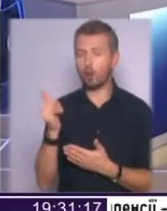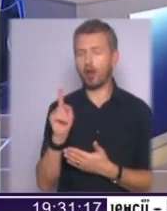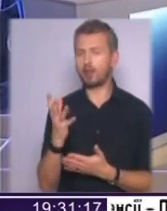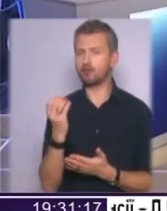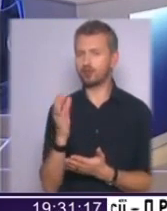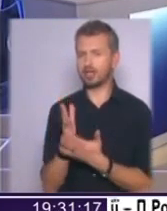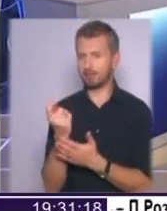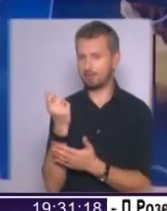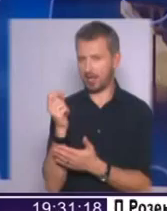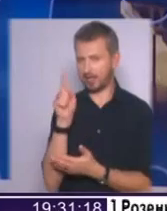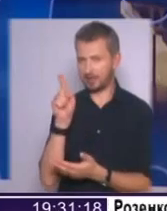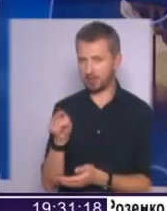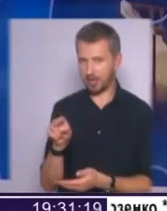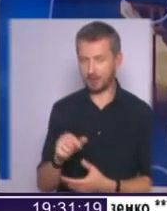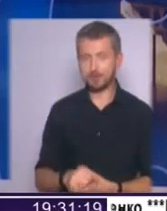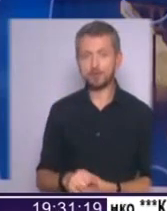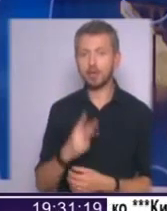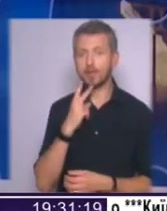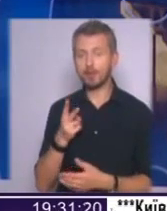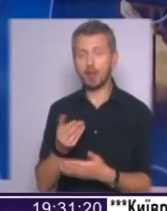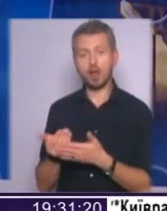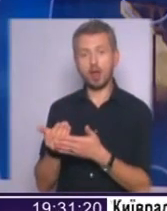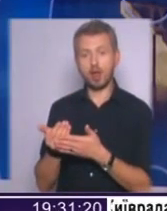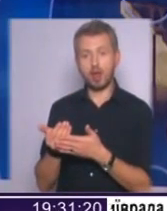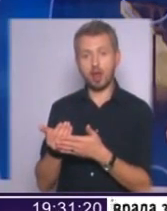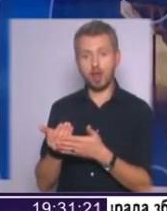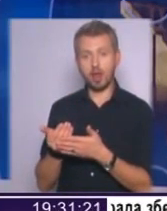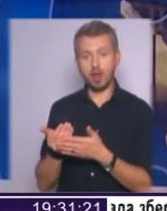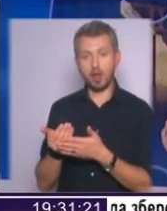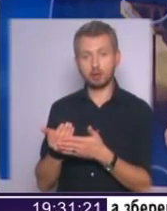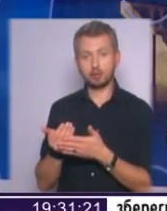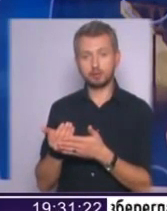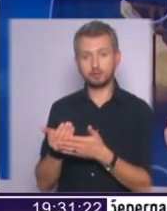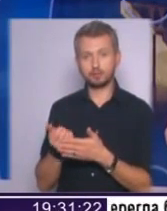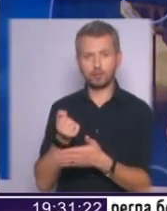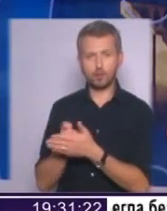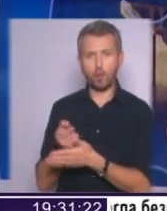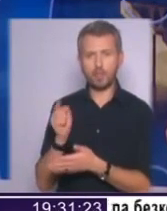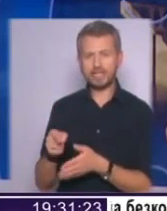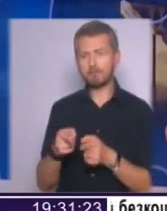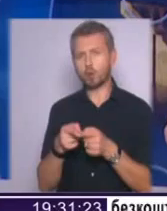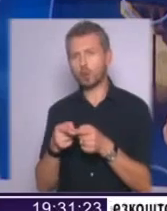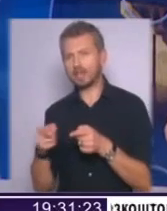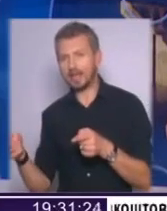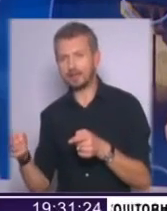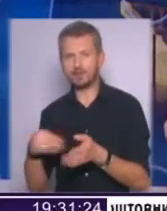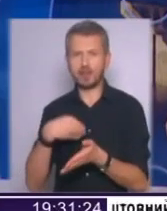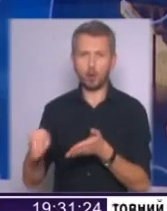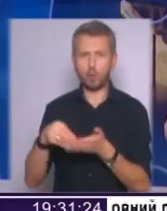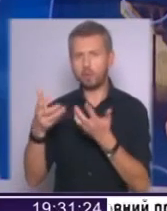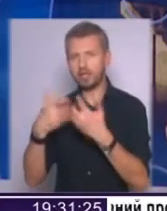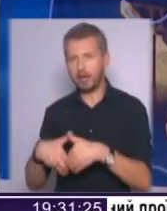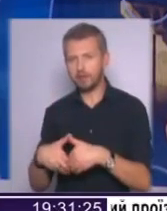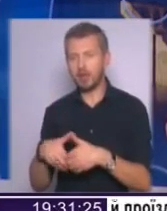одне запитання. Дивіться, до цих процесів, до процесів закупки там техніки, ну, от, до цих процесів Міноборони